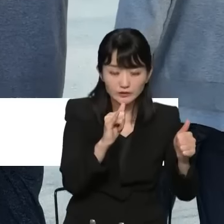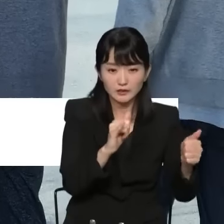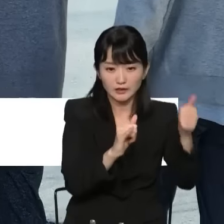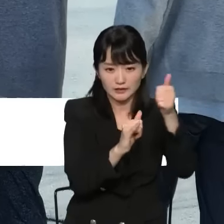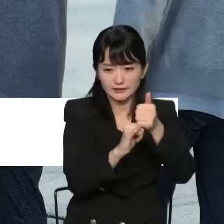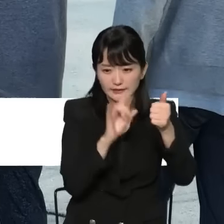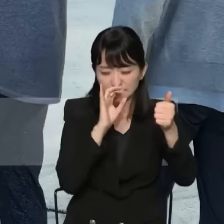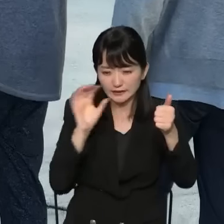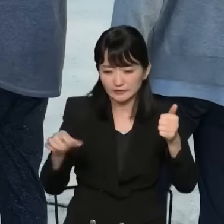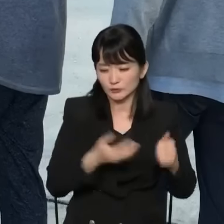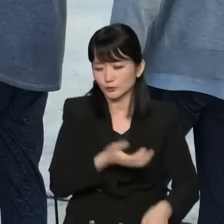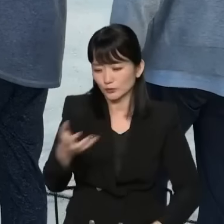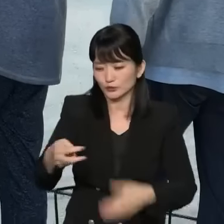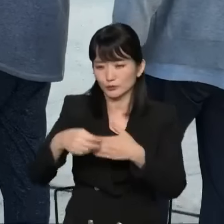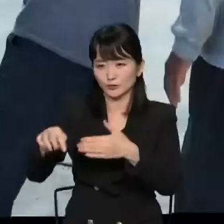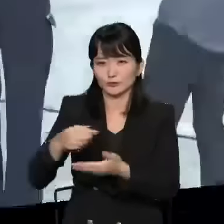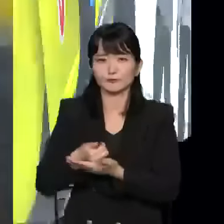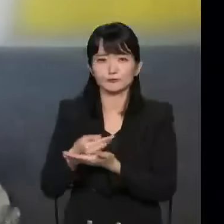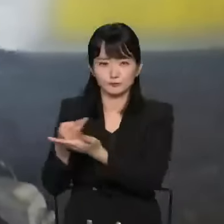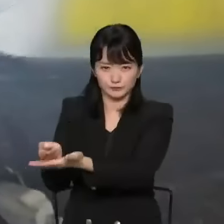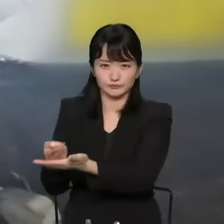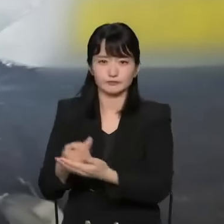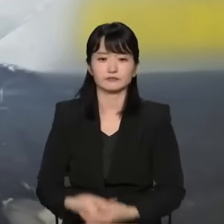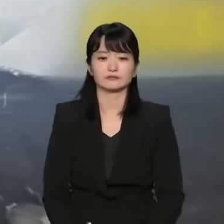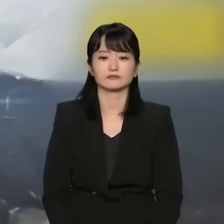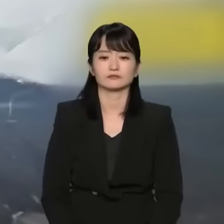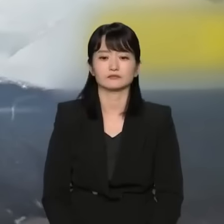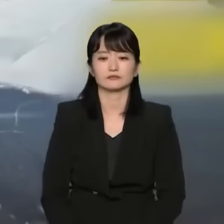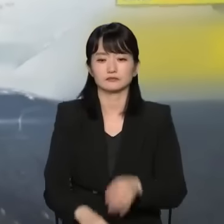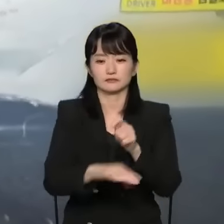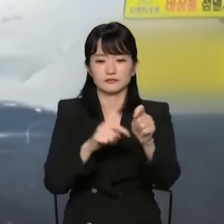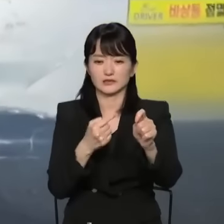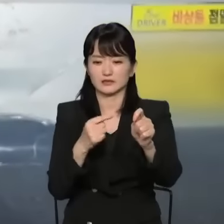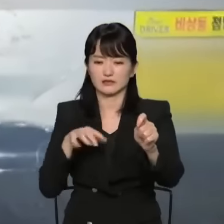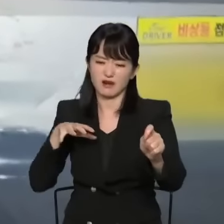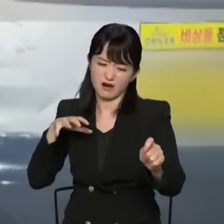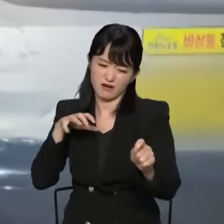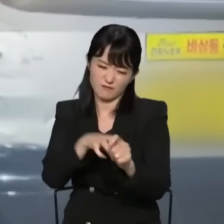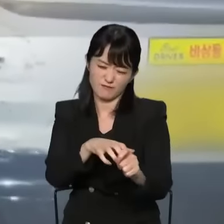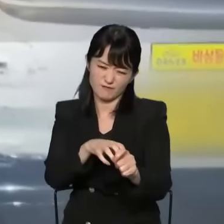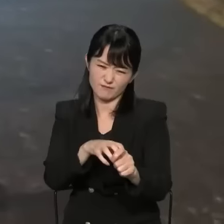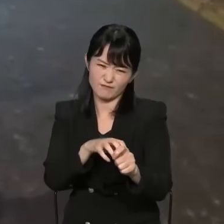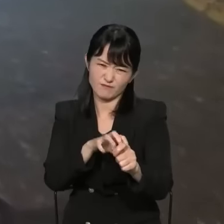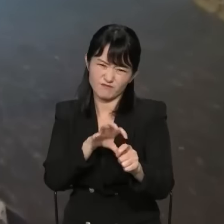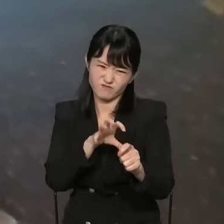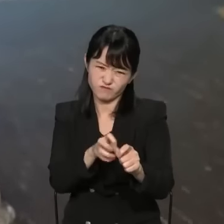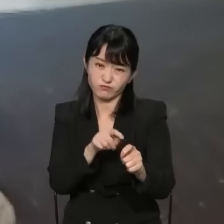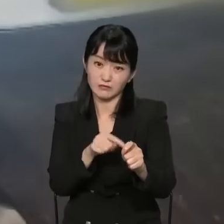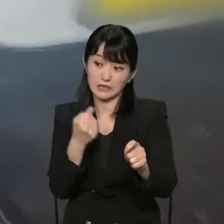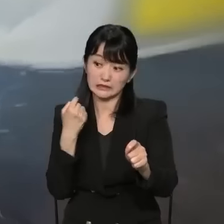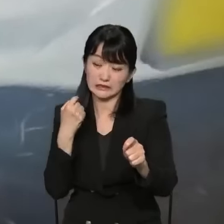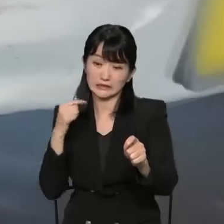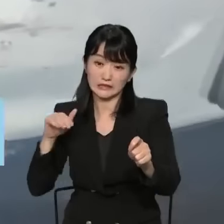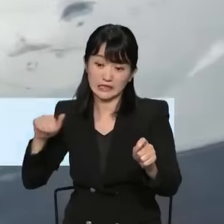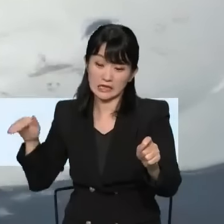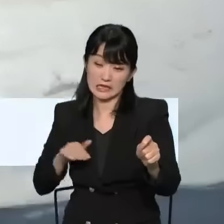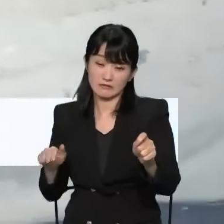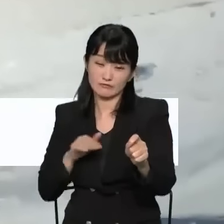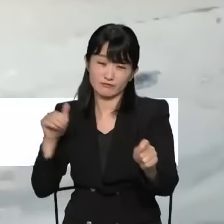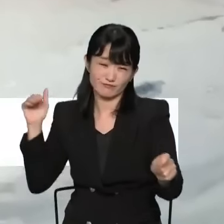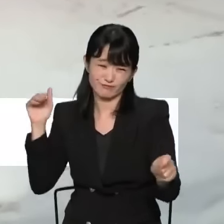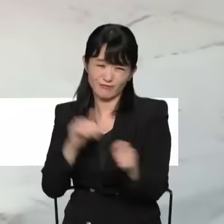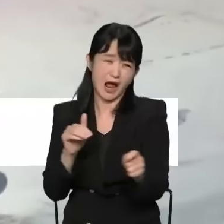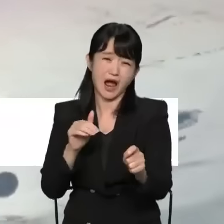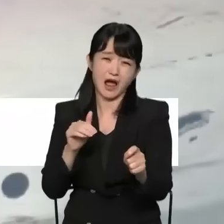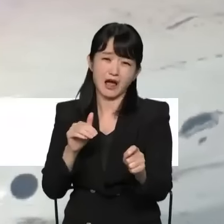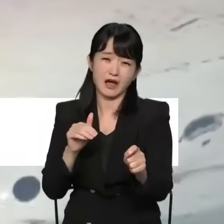옮겼고 병원으로 이송했습니다. 택시 뒷범퍼가 찌그러지고 부서졌습니다. 뒤에서 달려오던 승용차가